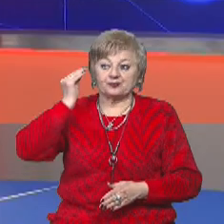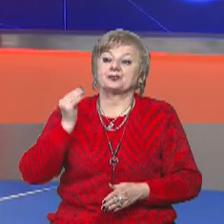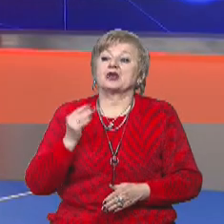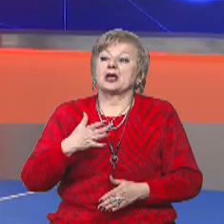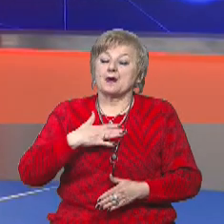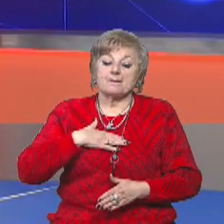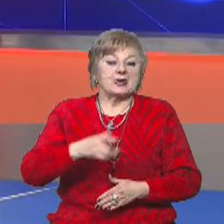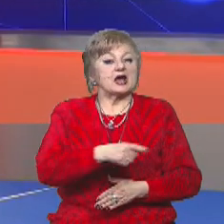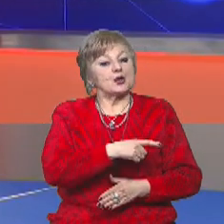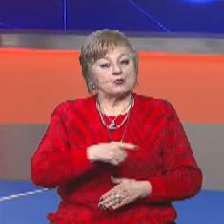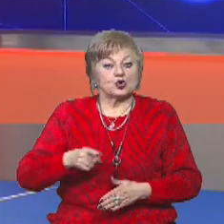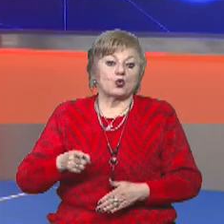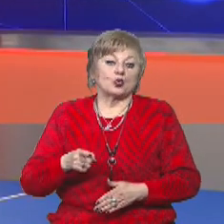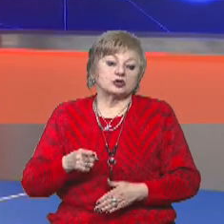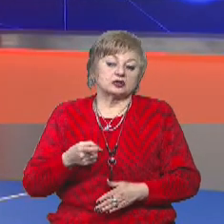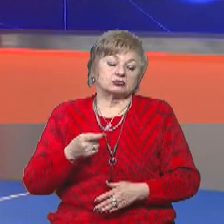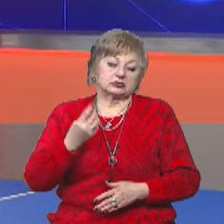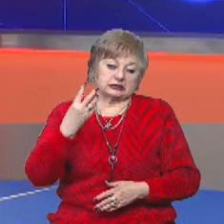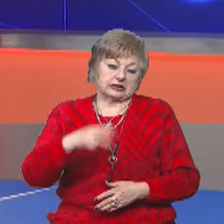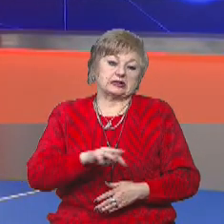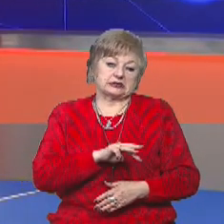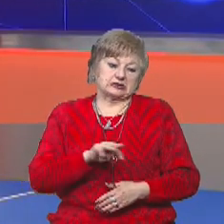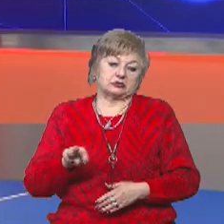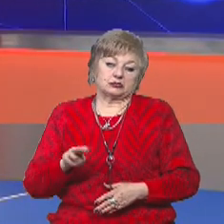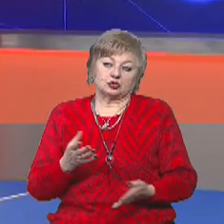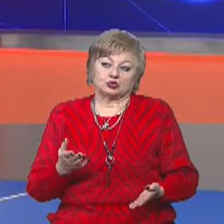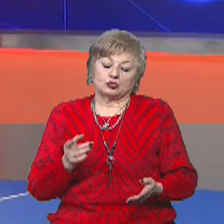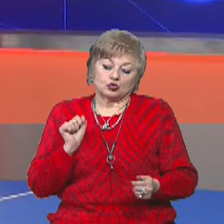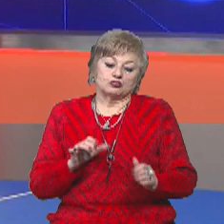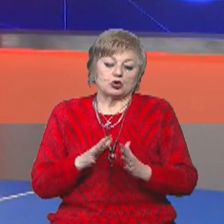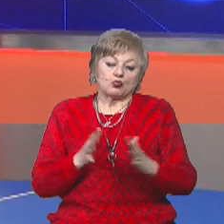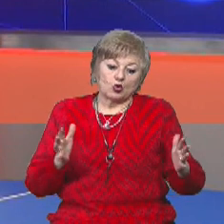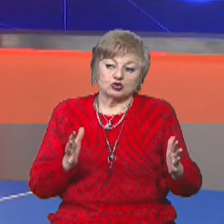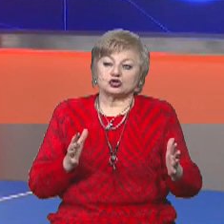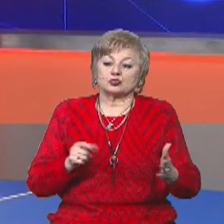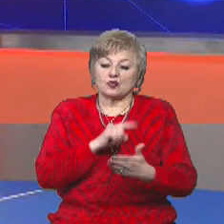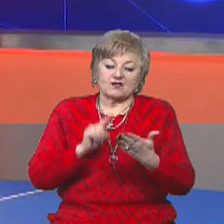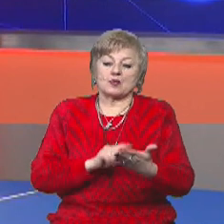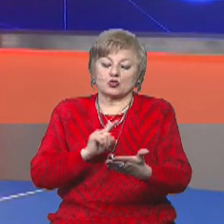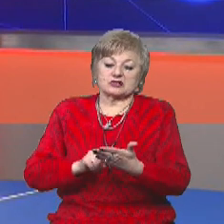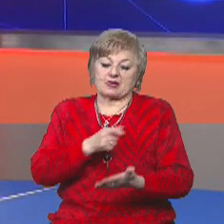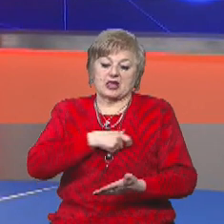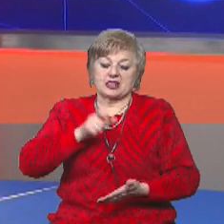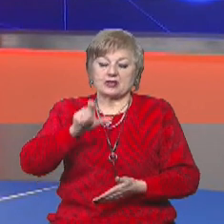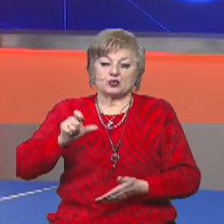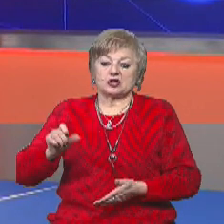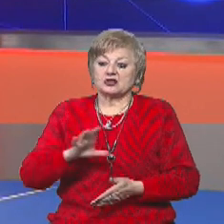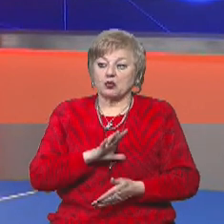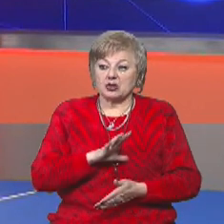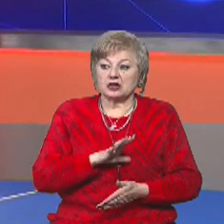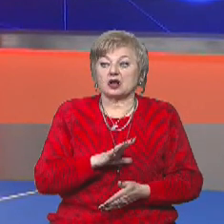Ми протягом там десь, я не знаю, півгодини, можливо, ну, мабуть, більше набагато, бо були ще питання і депутатів,